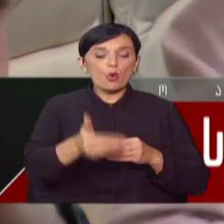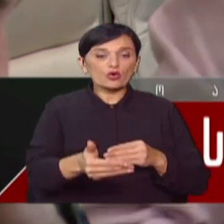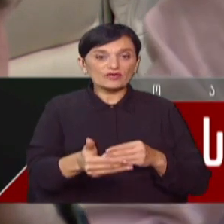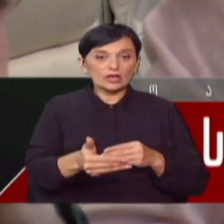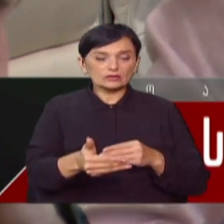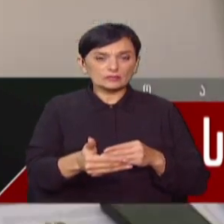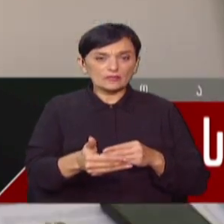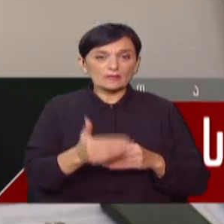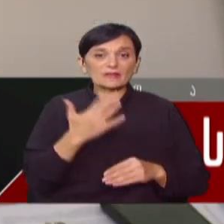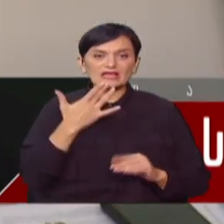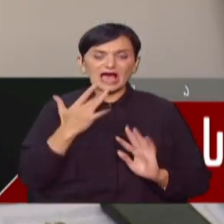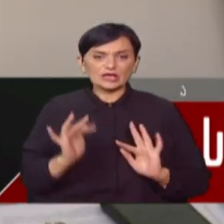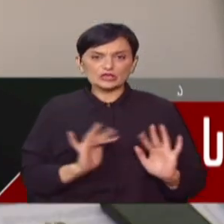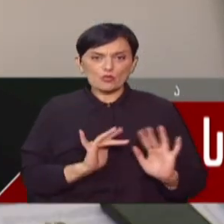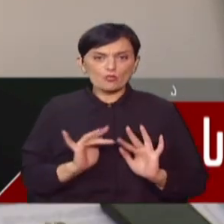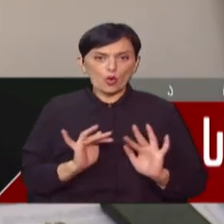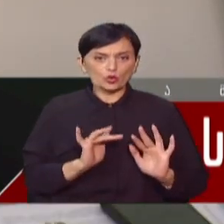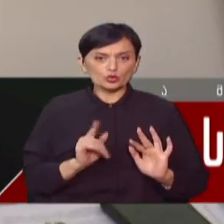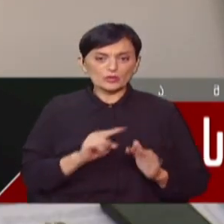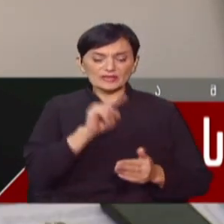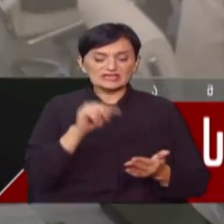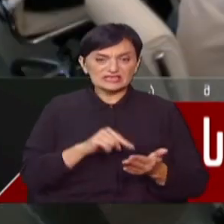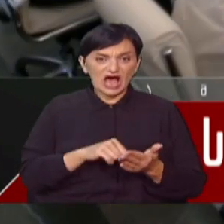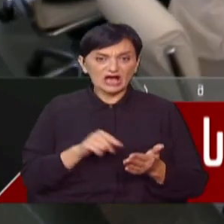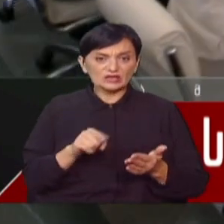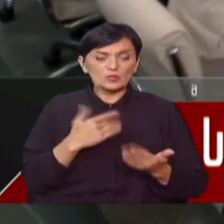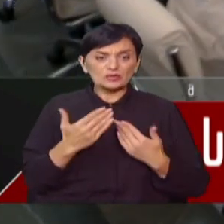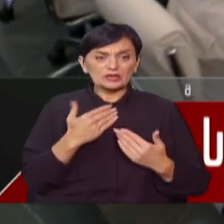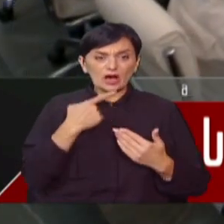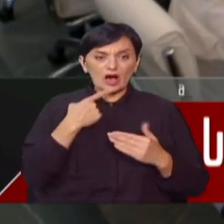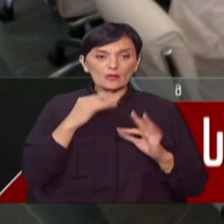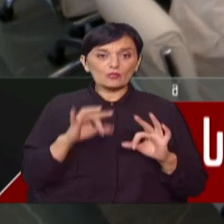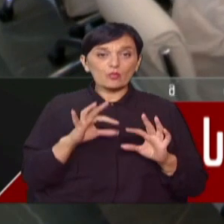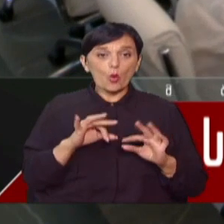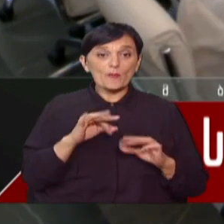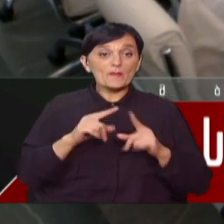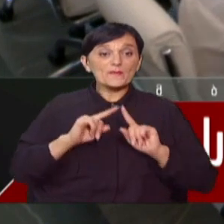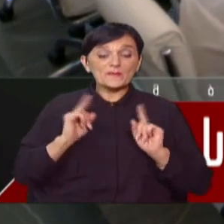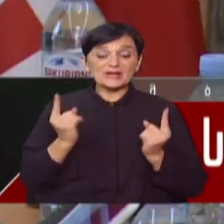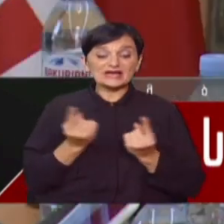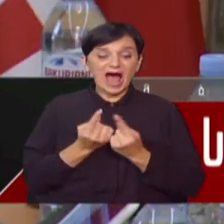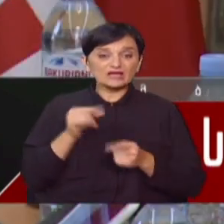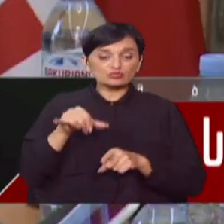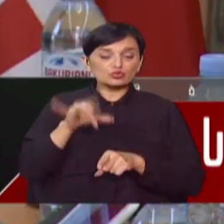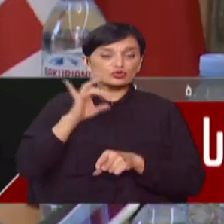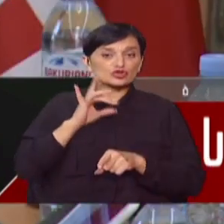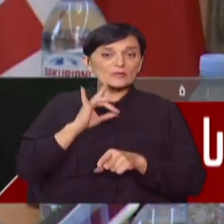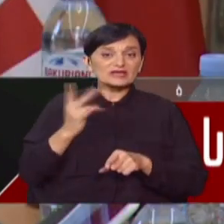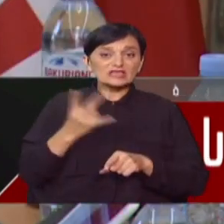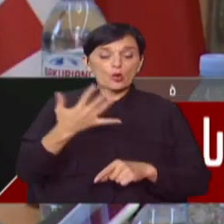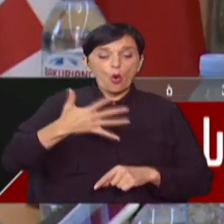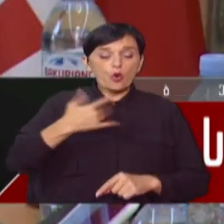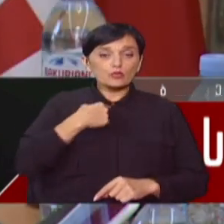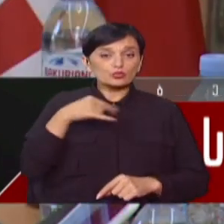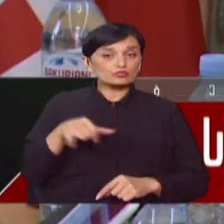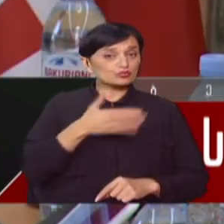მოგვიანებით. ნაციონალური მოძრაობა ამ საკითხთან მიმართებაში ამბობს, რომ ფრაქციას ჯერჯერობით არა აქვს საჭირო